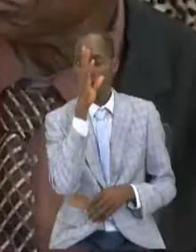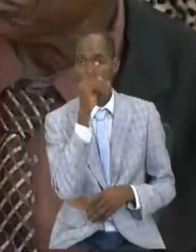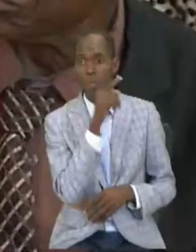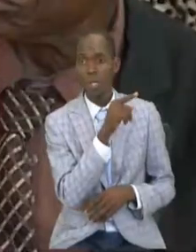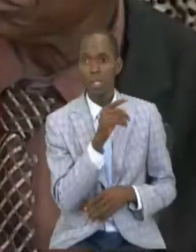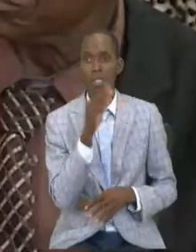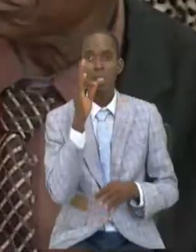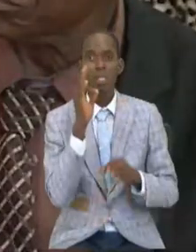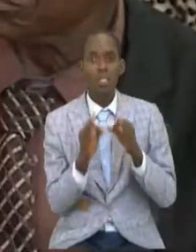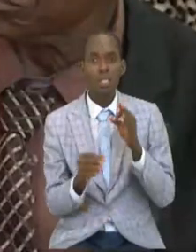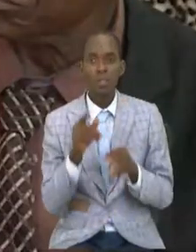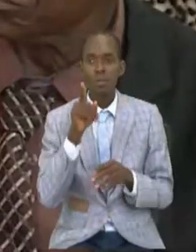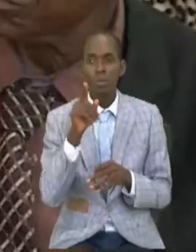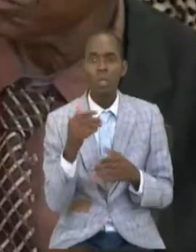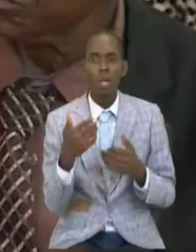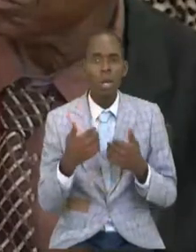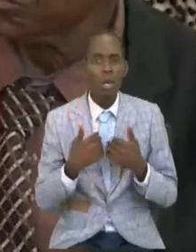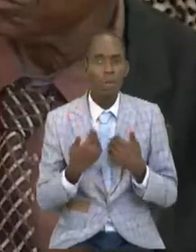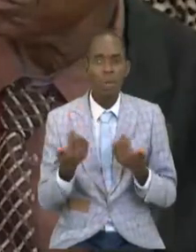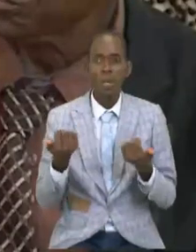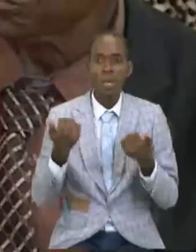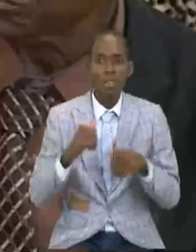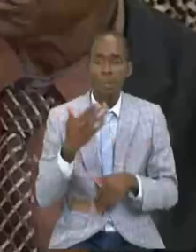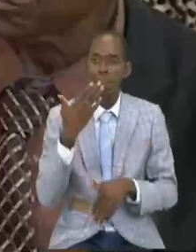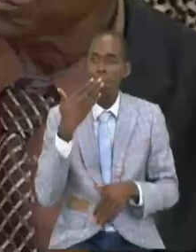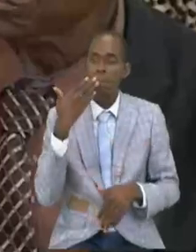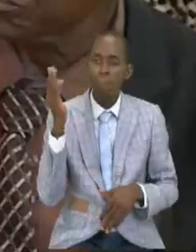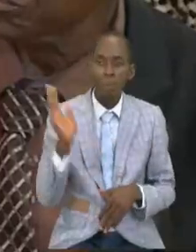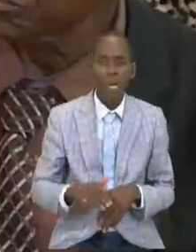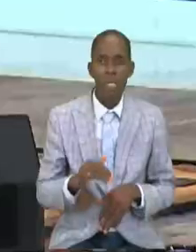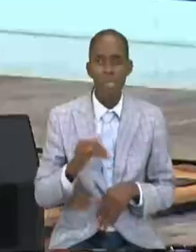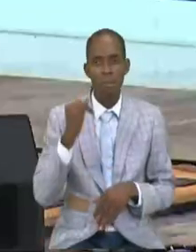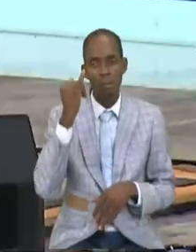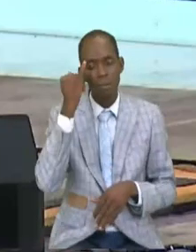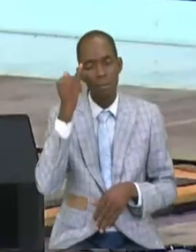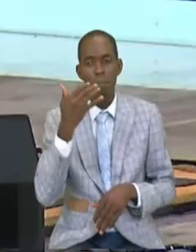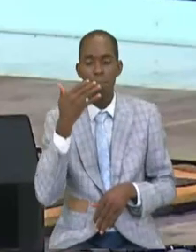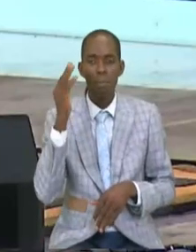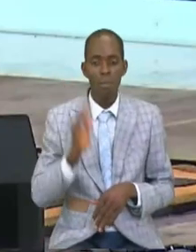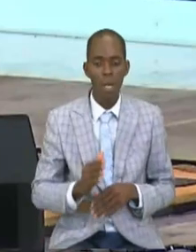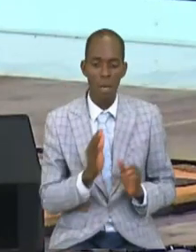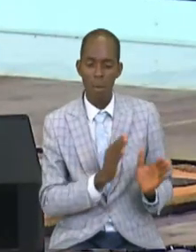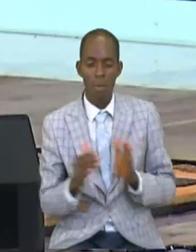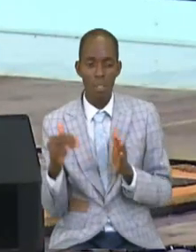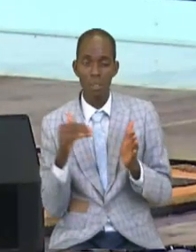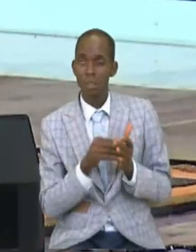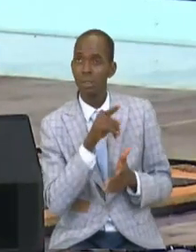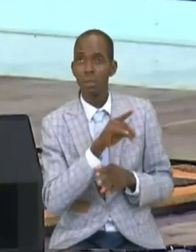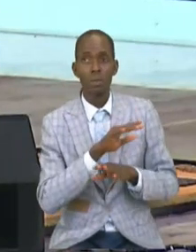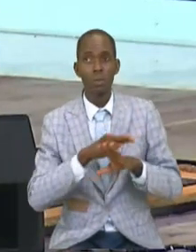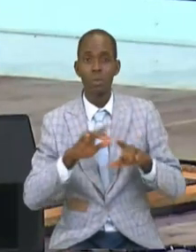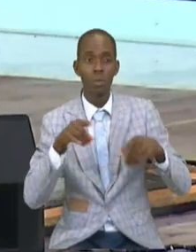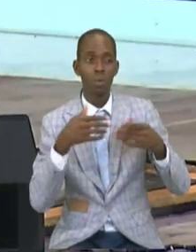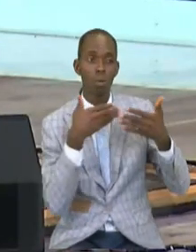là, si tu as une mauvaise intention, faut pas t'approcher de lui, hein,